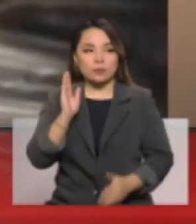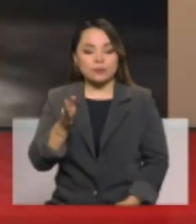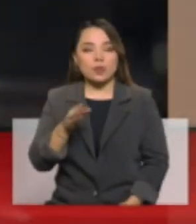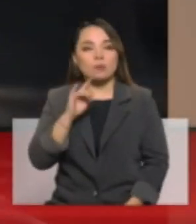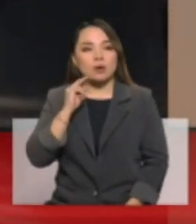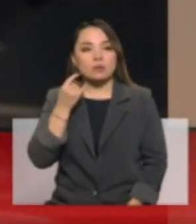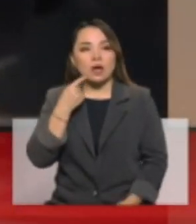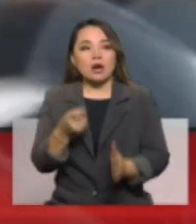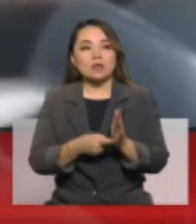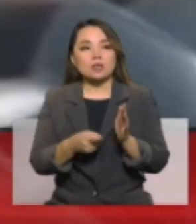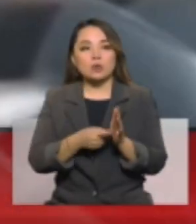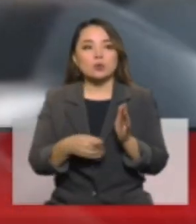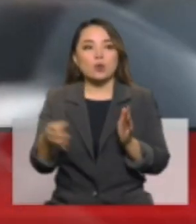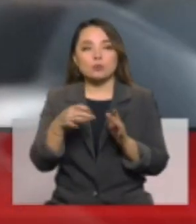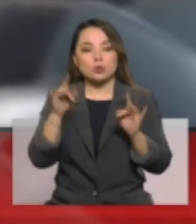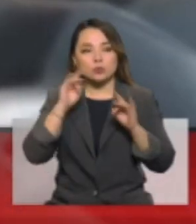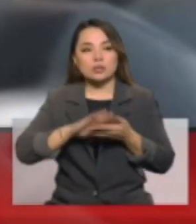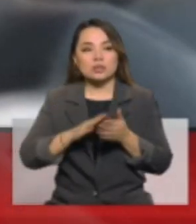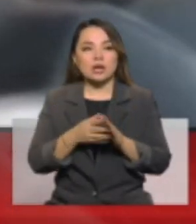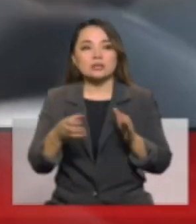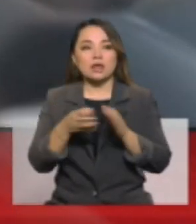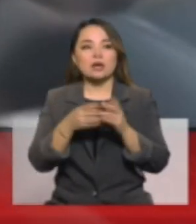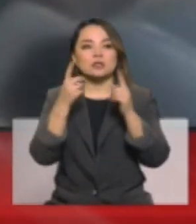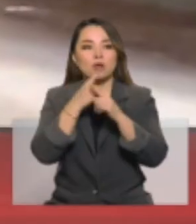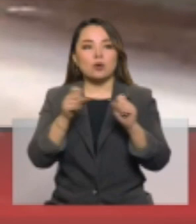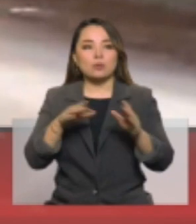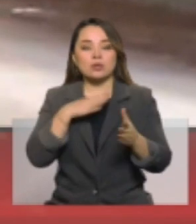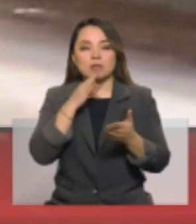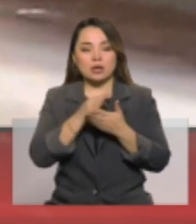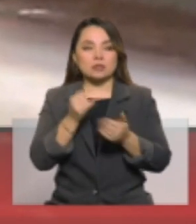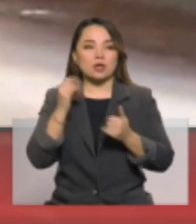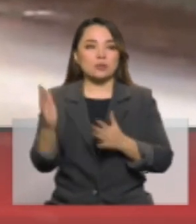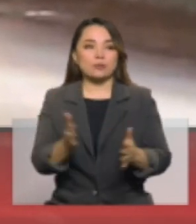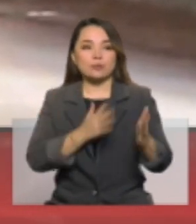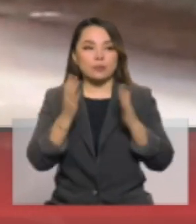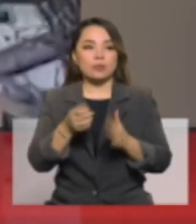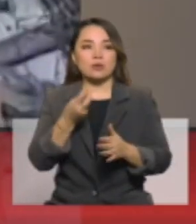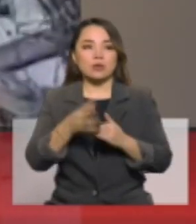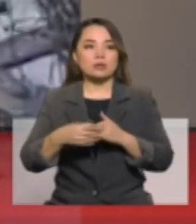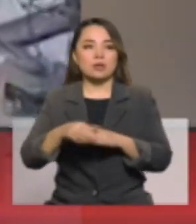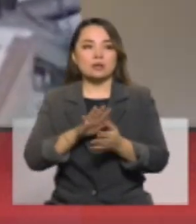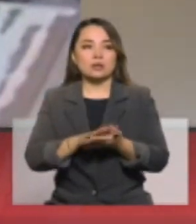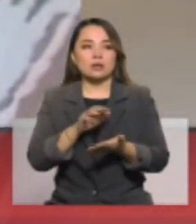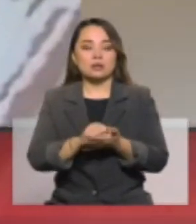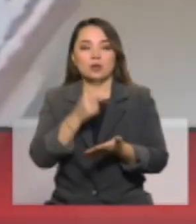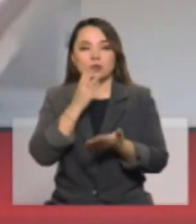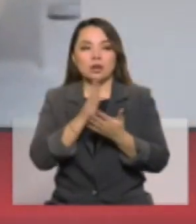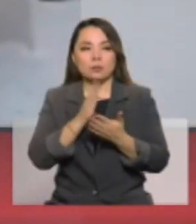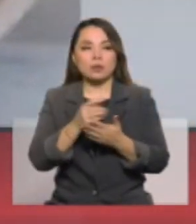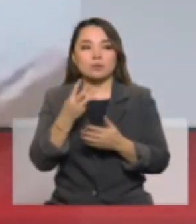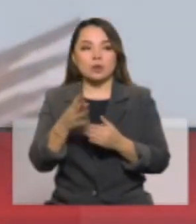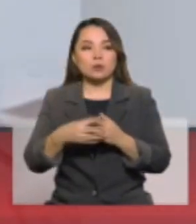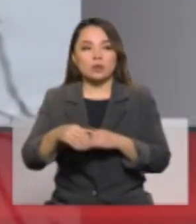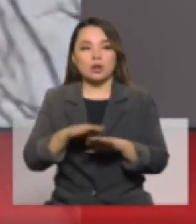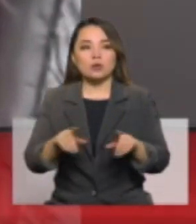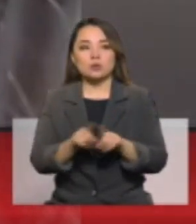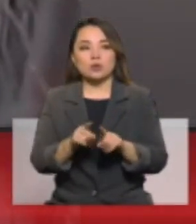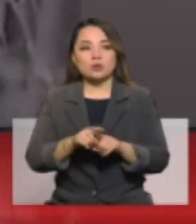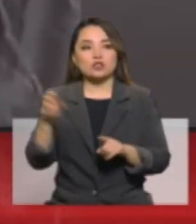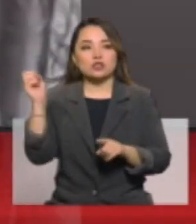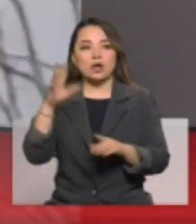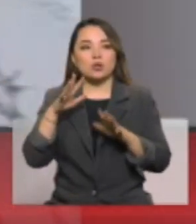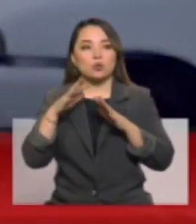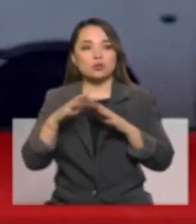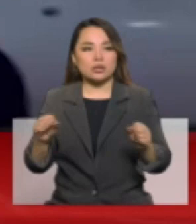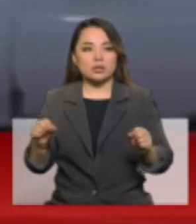Павлодар және Қарағанды облыстарында төтенше жағдай жариялануы мүмкін. Дүлей дауыл талай жерді талқандап кетті. Бірқатар өңірде жарық